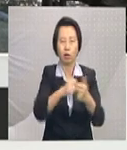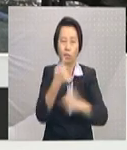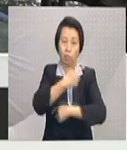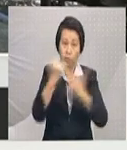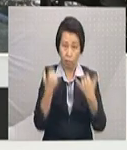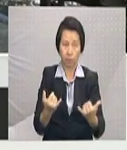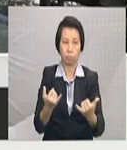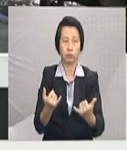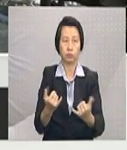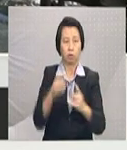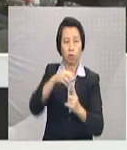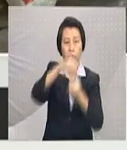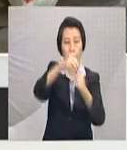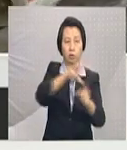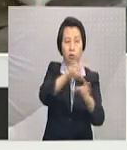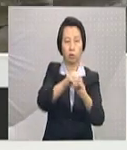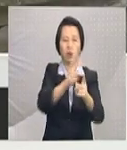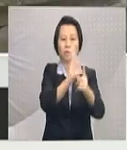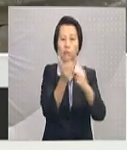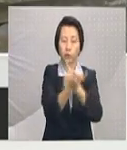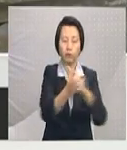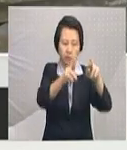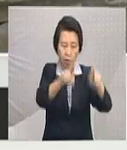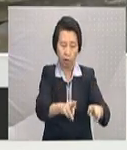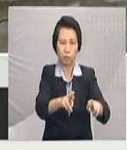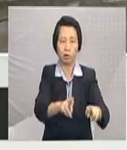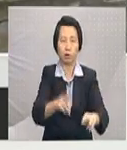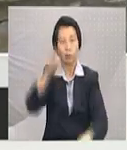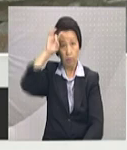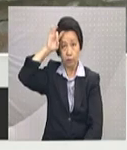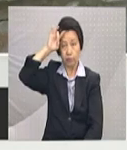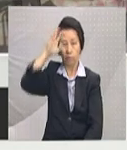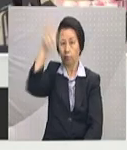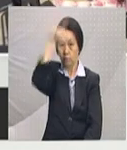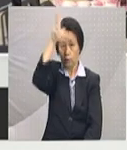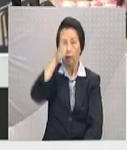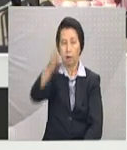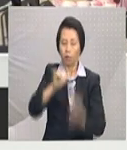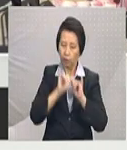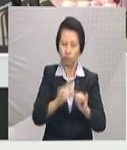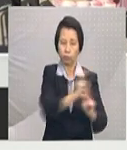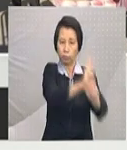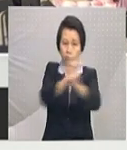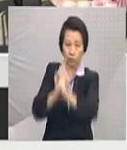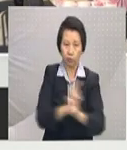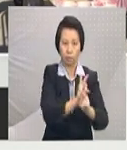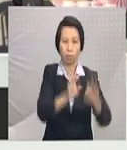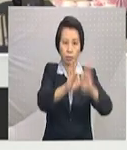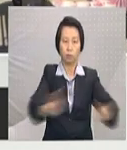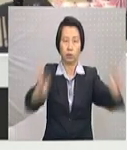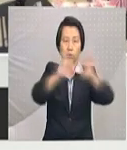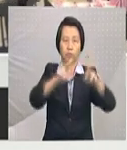ini, terutamanya yang melibatkan kebajikan rakyat dan sebagainya. InsyaAllah, kerajaan akan terus menjaga